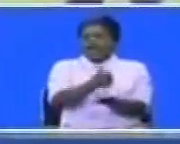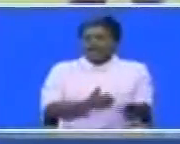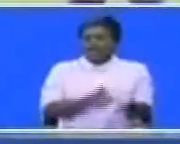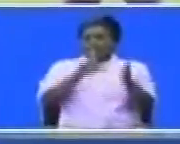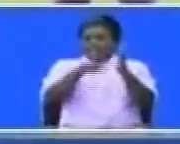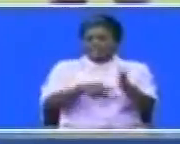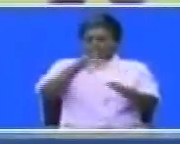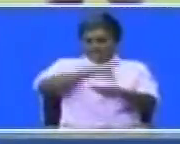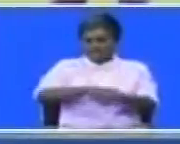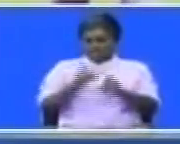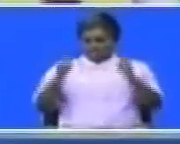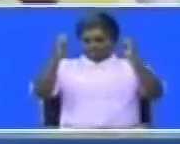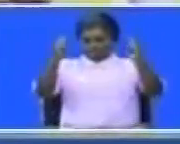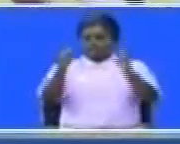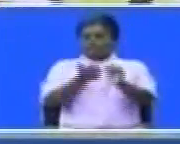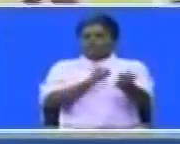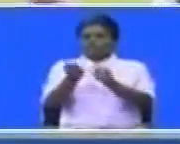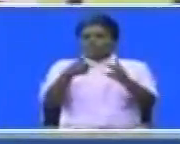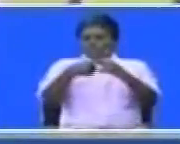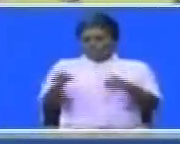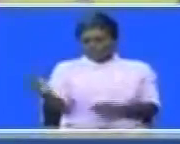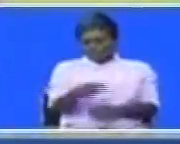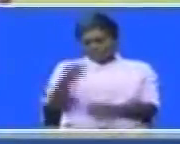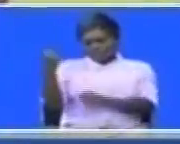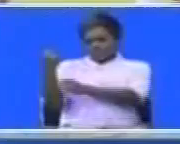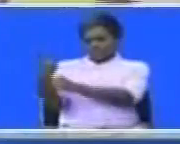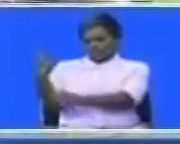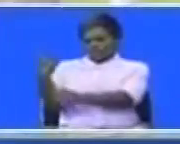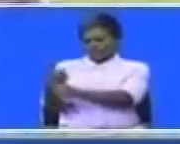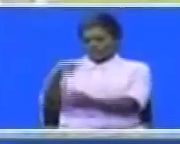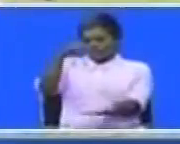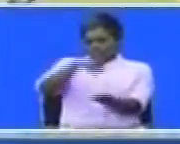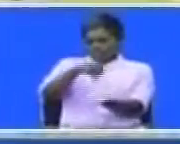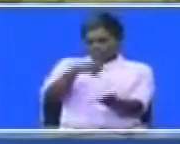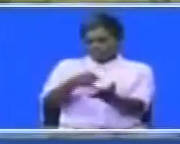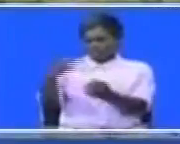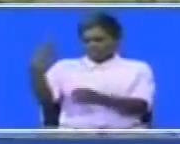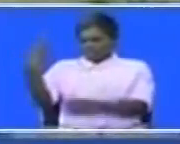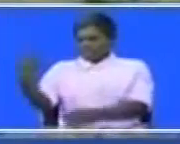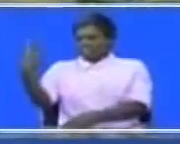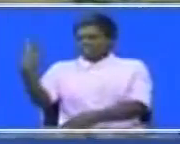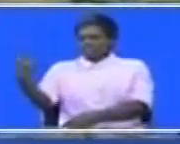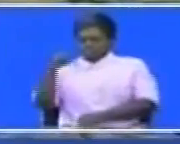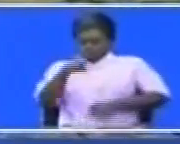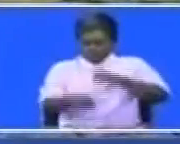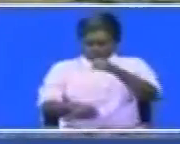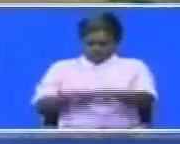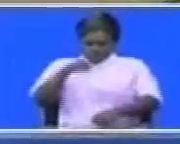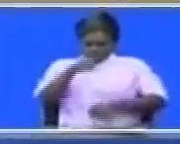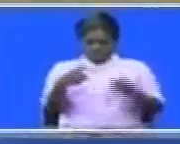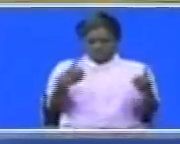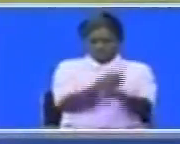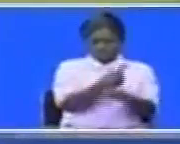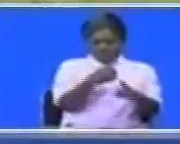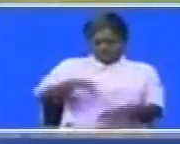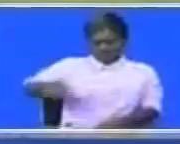hatimaye kunyakua ubingwa. Mashindano hayo yalianza mwezi wa Novemba mwaka jana yakishirikisha zaidi ya timu 32 za waendesha bodaboda kutoka eneo